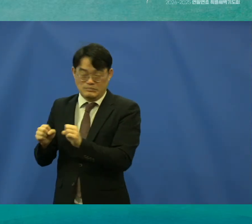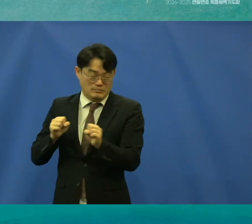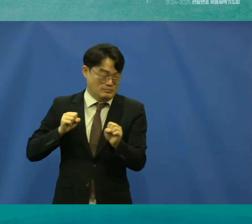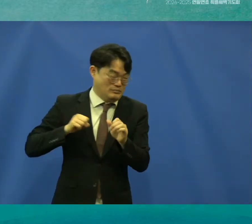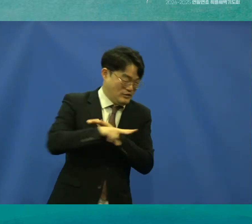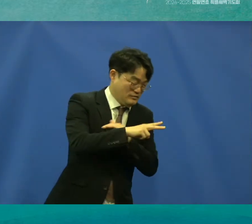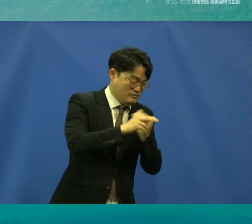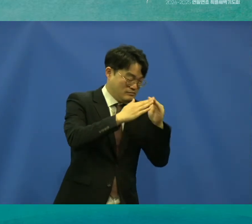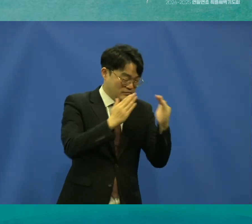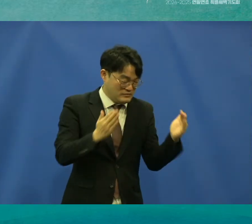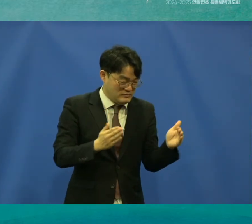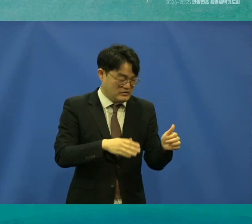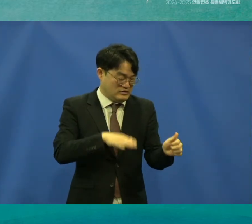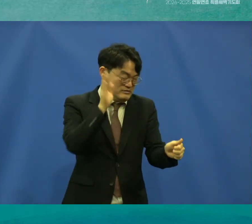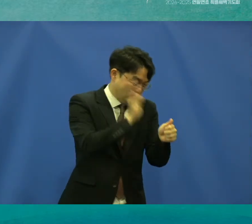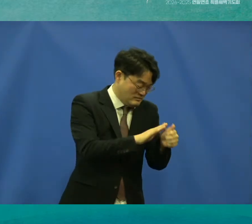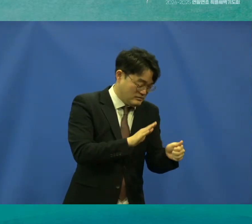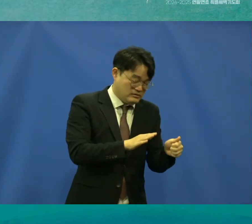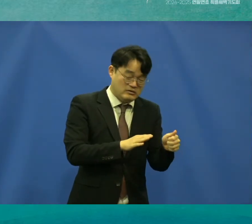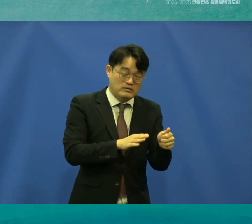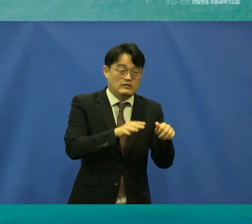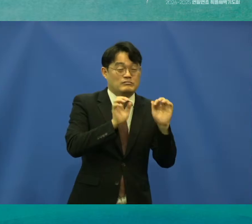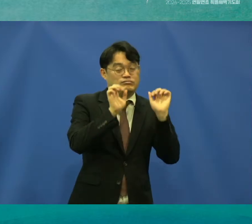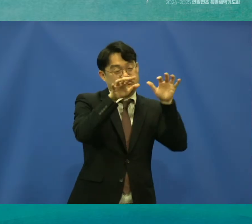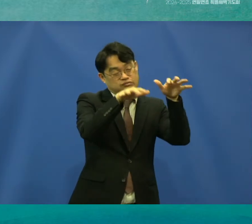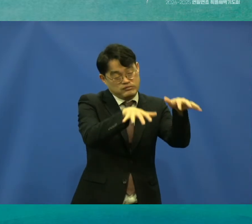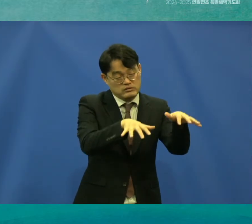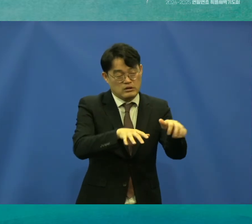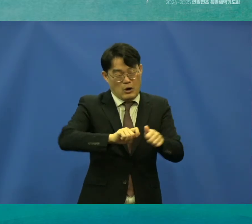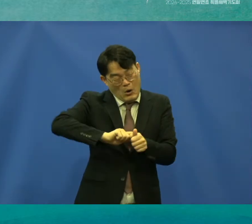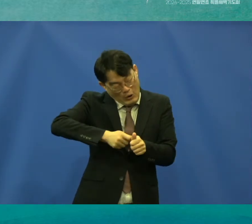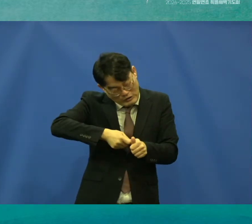종교적 의무감, 비자발적 헌신.